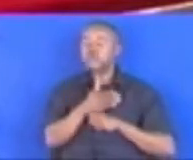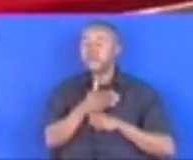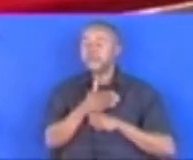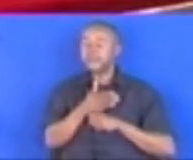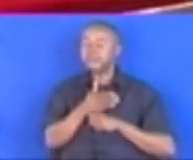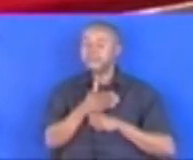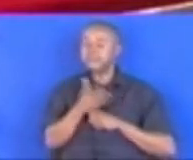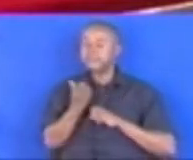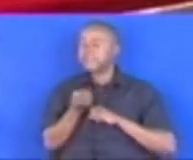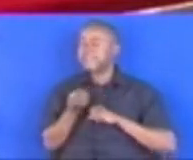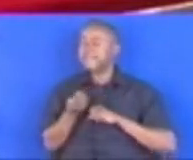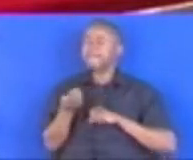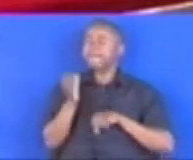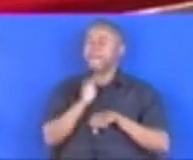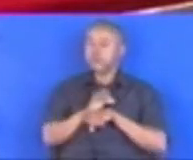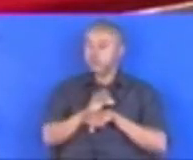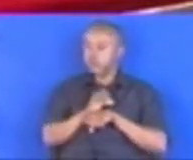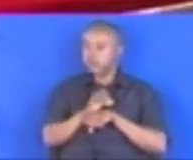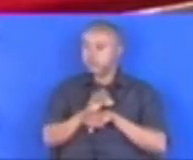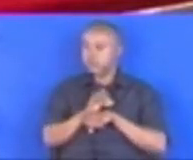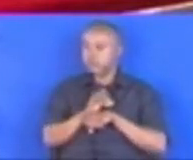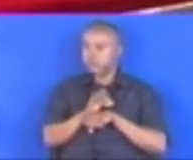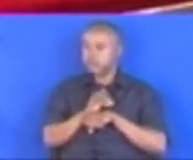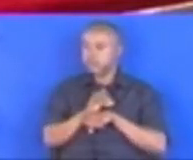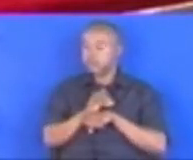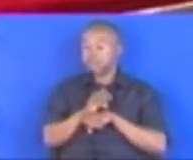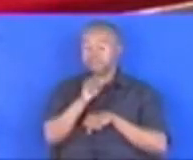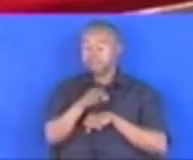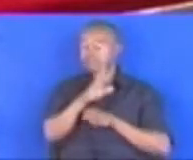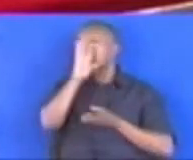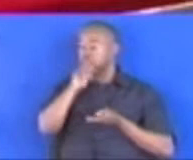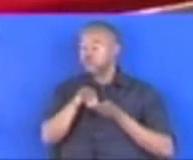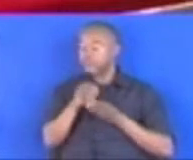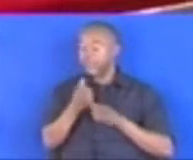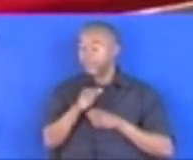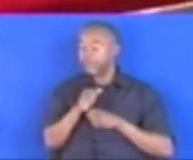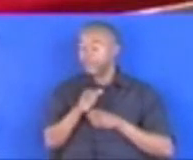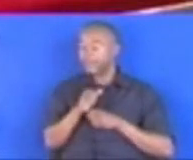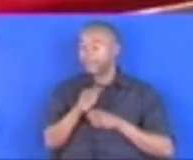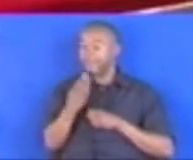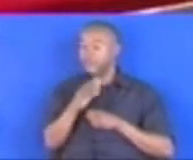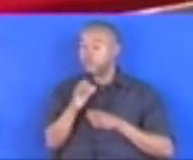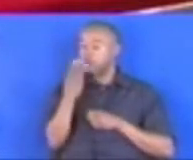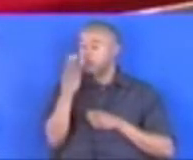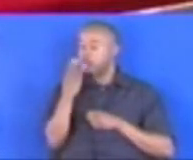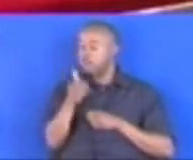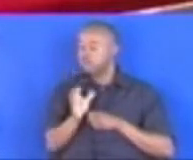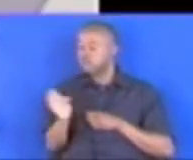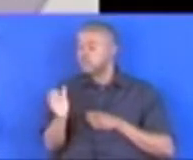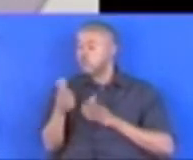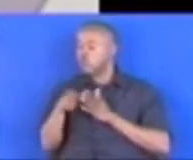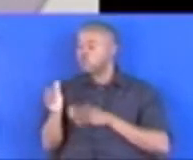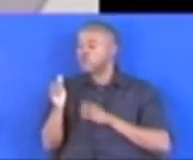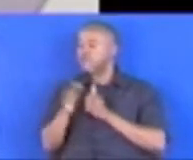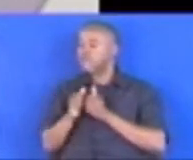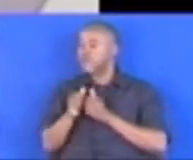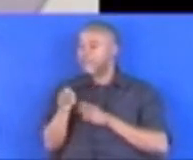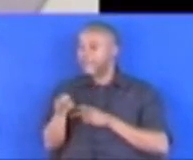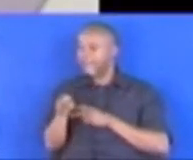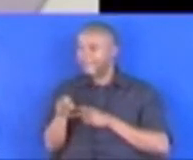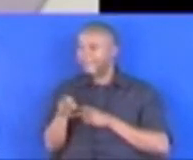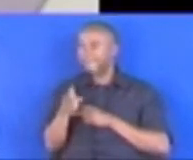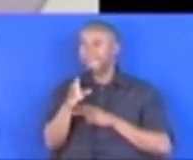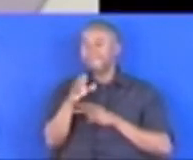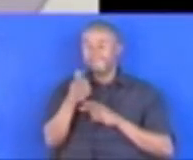bobezi kwenye hospitali zetu za kibingwa na ubingwa bobezi, ambapo jumla ya shilingi bilioni 8 tumetenga kwa ajili ya ununuzi wa vifaa vya kibingwa